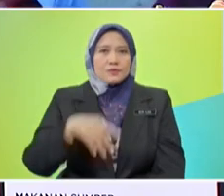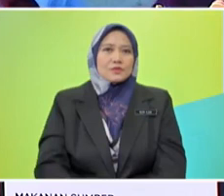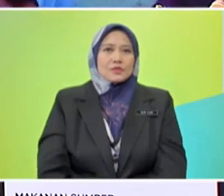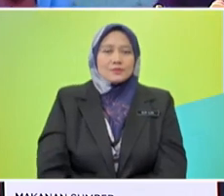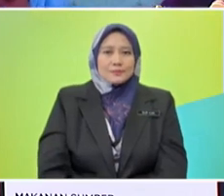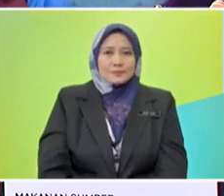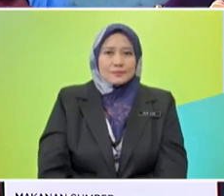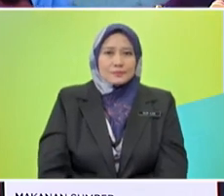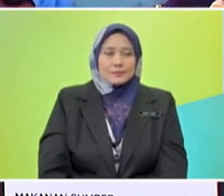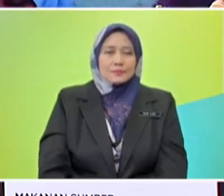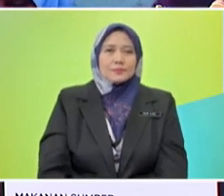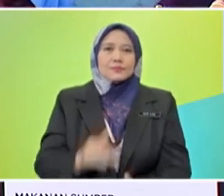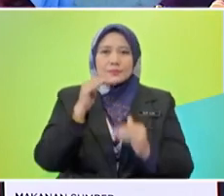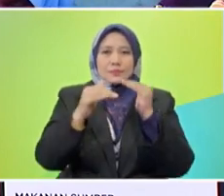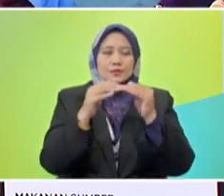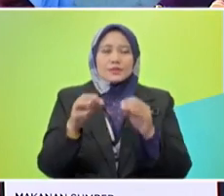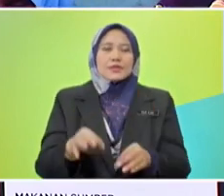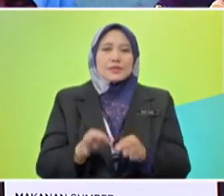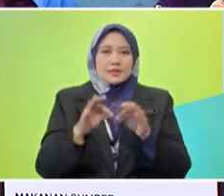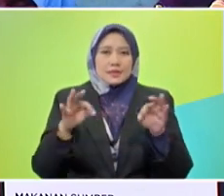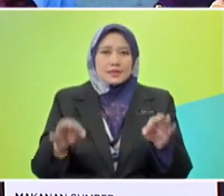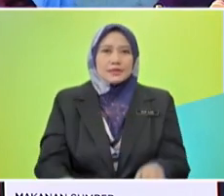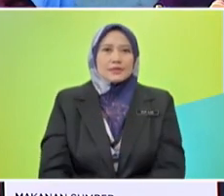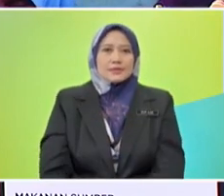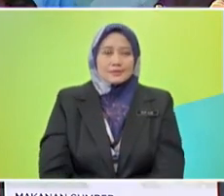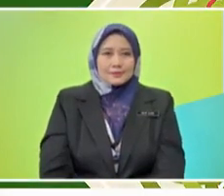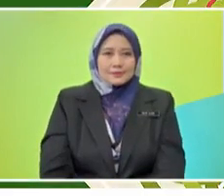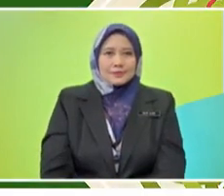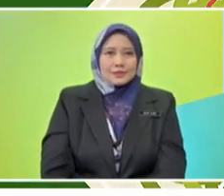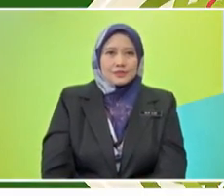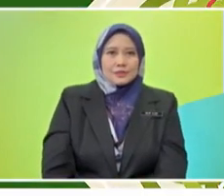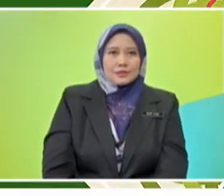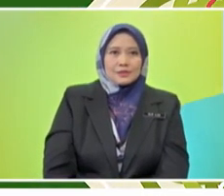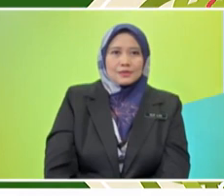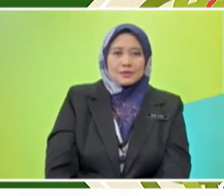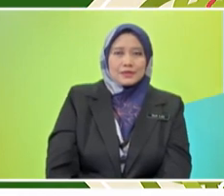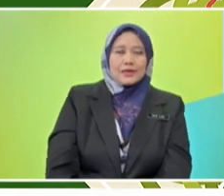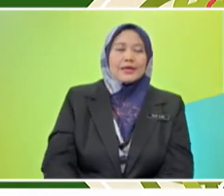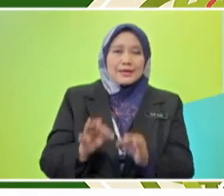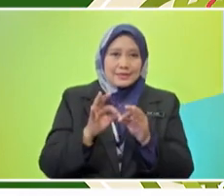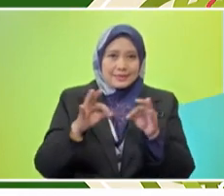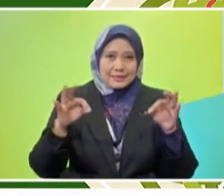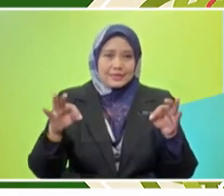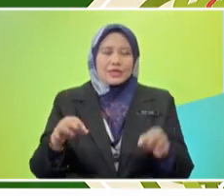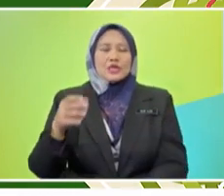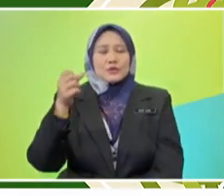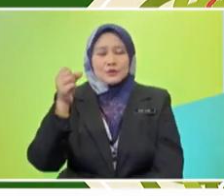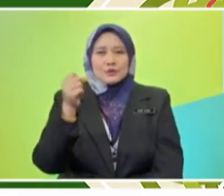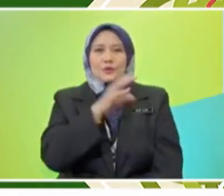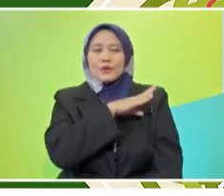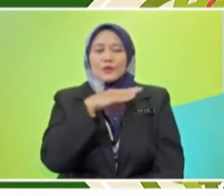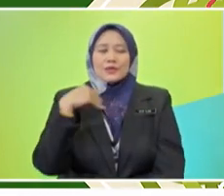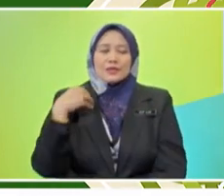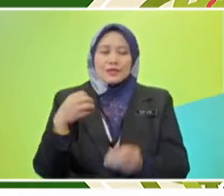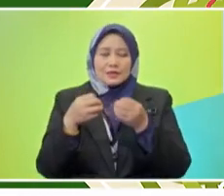telur ialah baik untuk menjaga tulang. Baguslah Abang Fizi. Abang Fizi, saya terpaksa bagi Abang